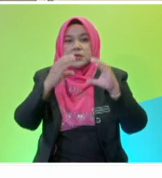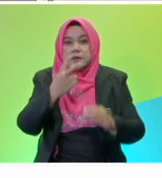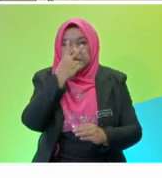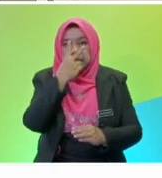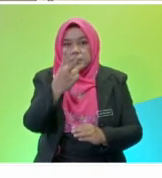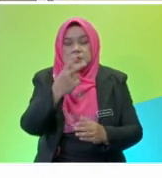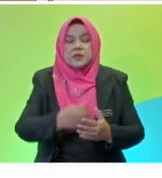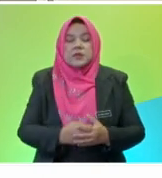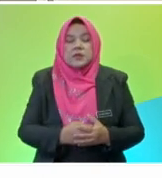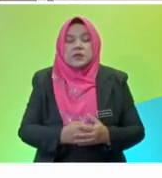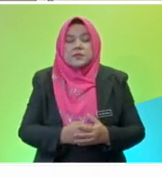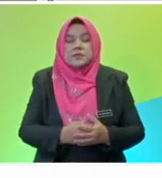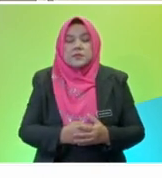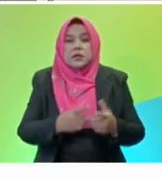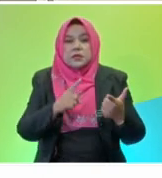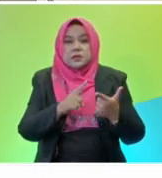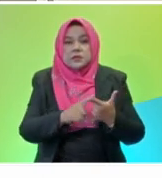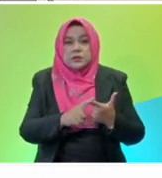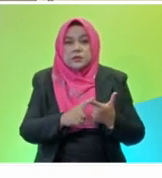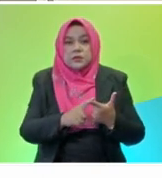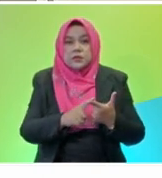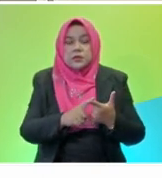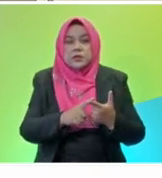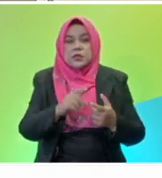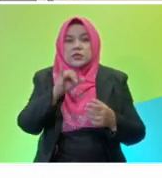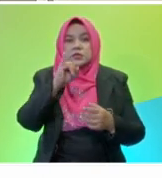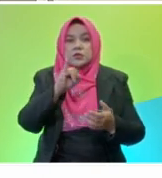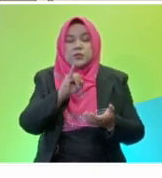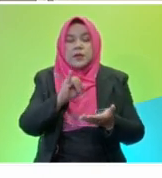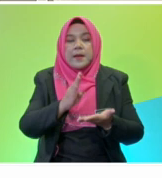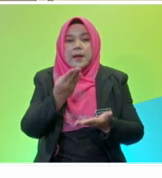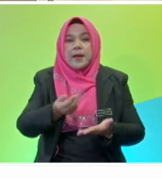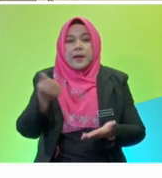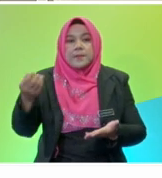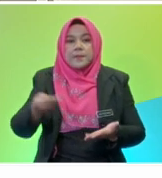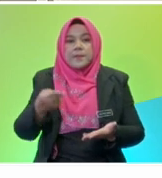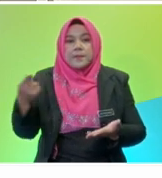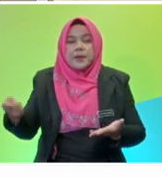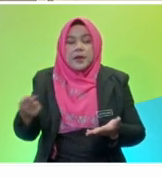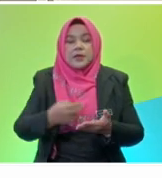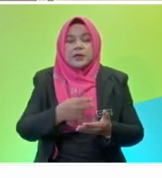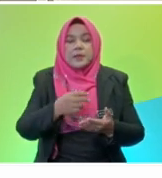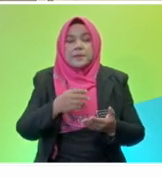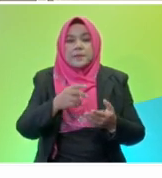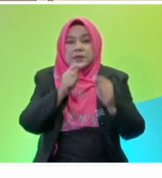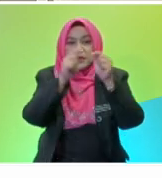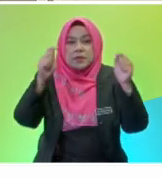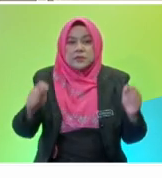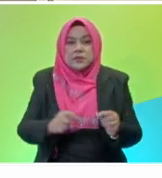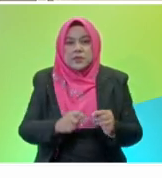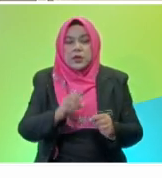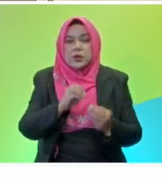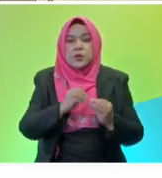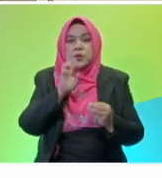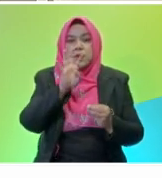tafsiran kedua instrumen ketiga penentuan tahap penguasaan ke-4 pertimbangan